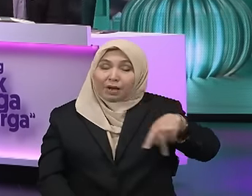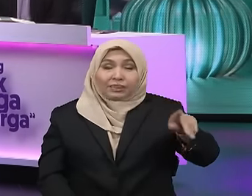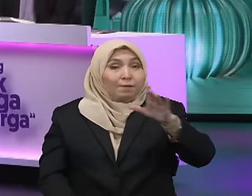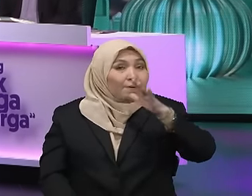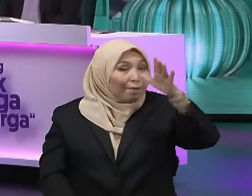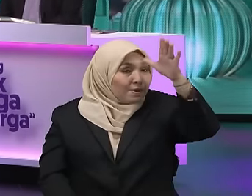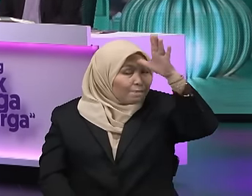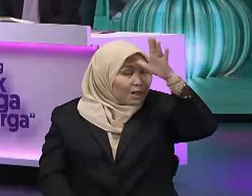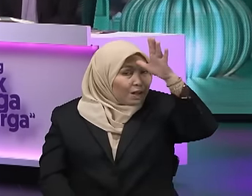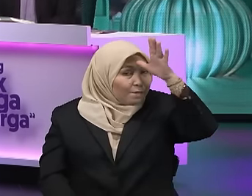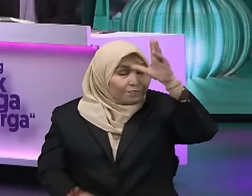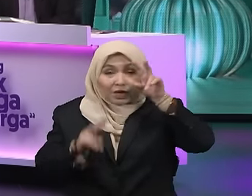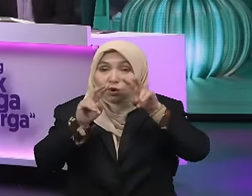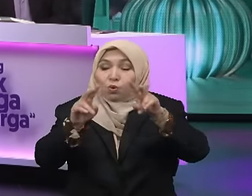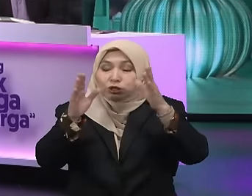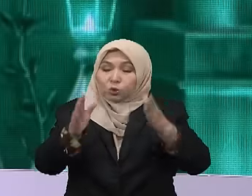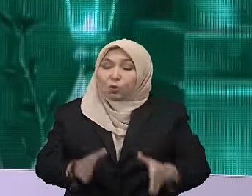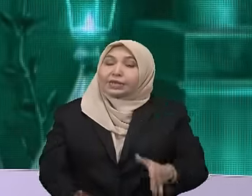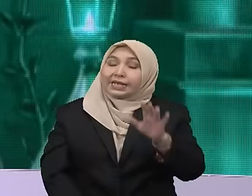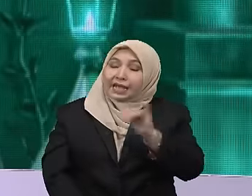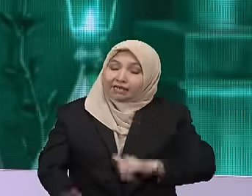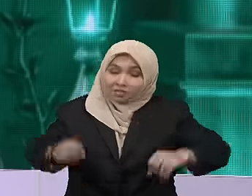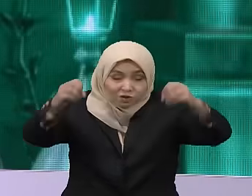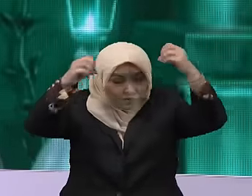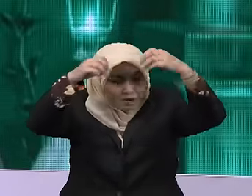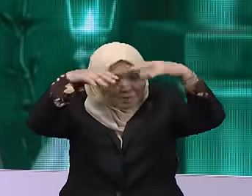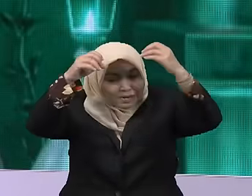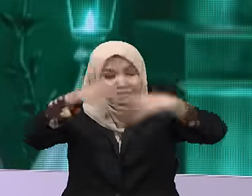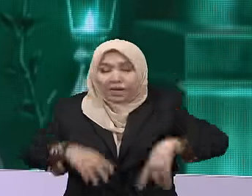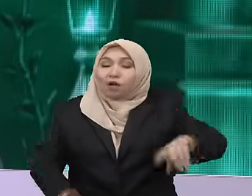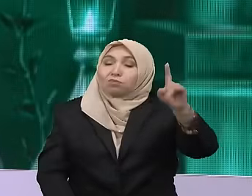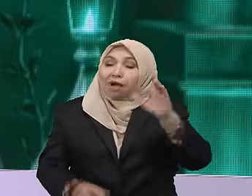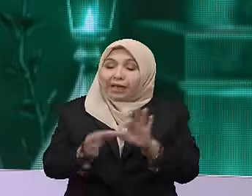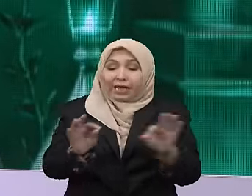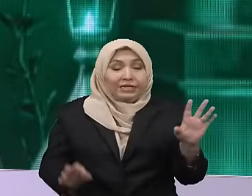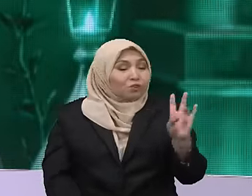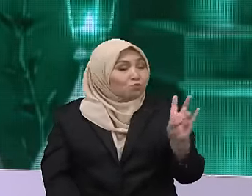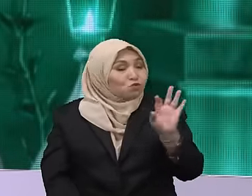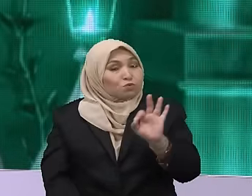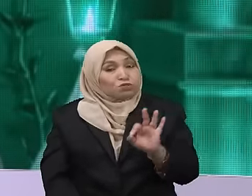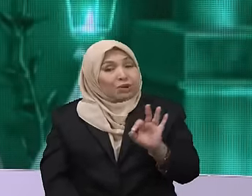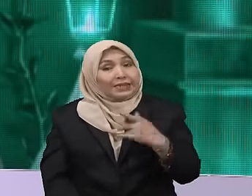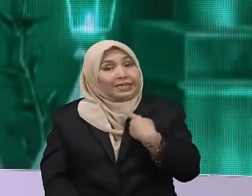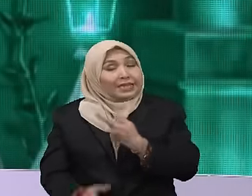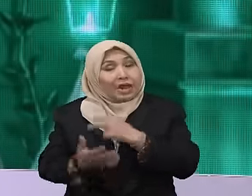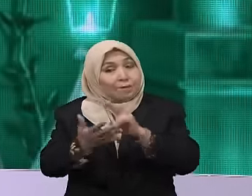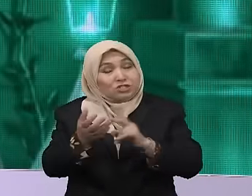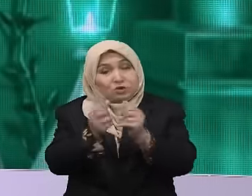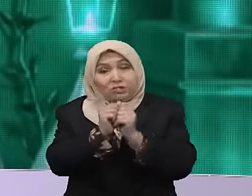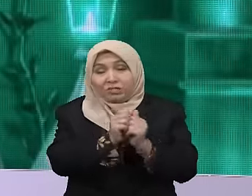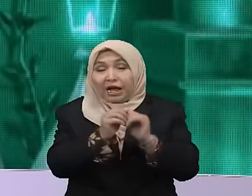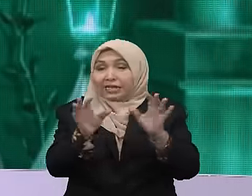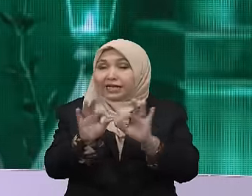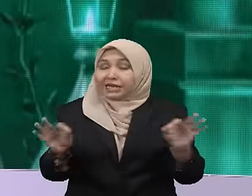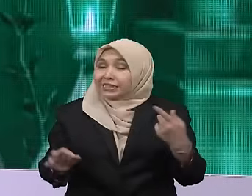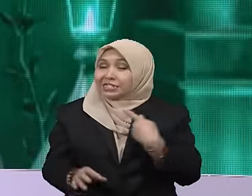bonda, para penonton yang dirahmati oleh Allah SWT. Ayat yang ke-79, kita nak baca sama-sama ayat yang